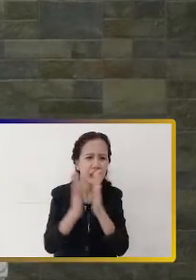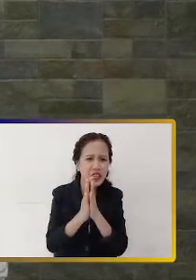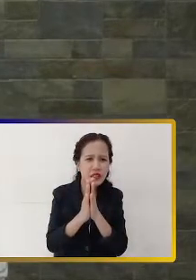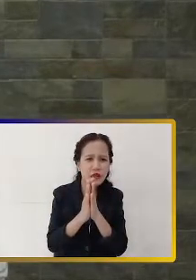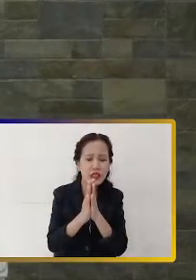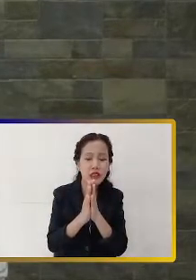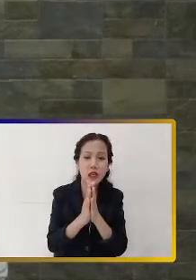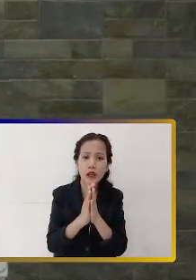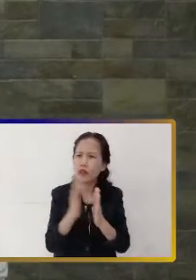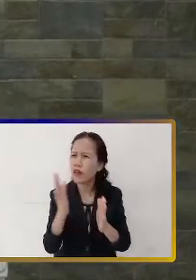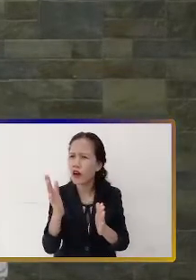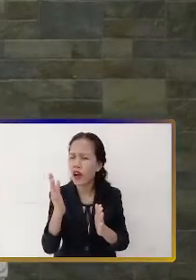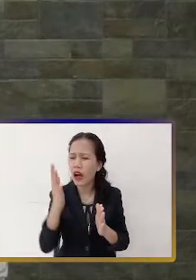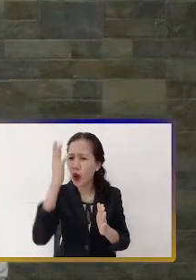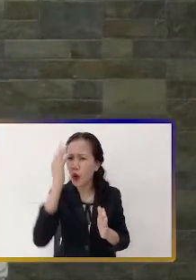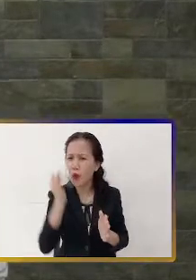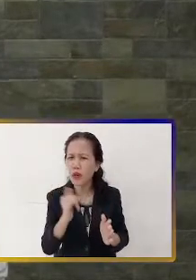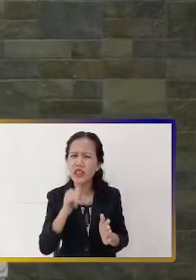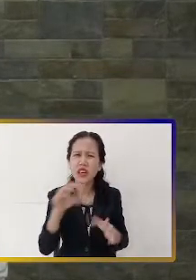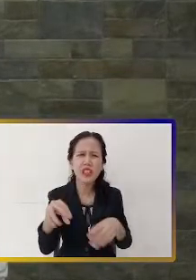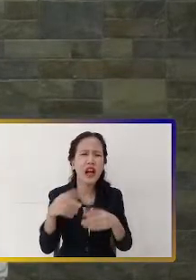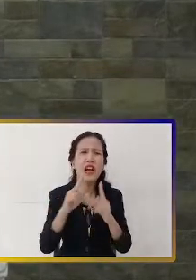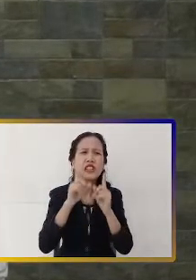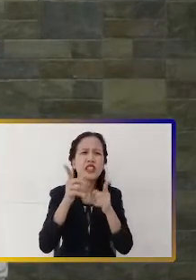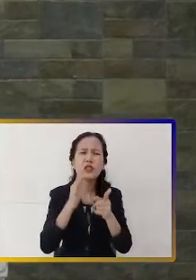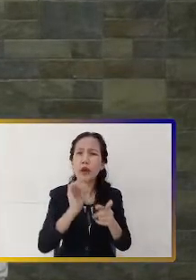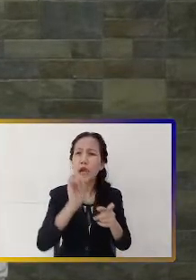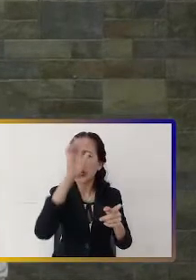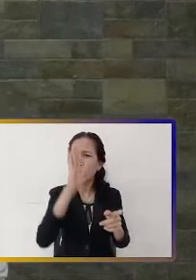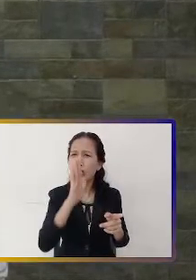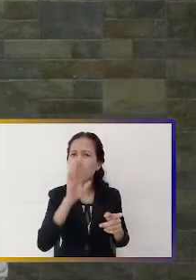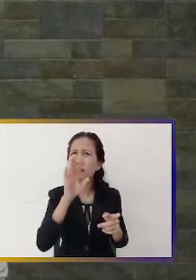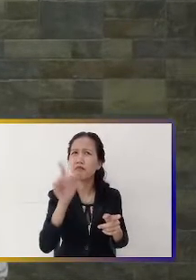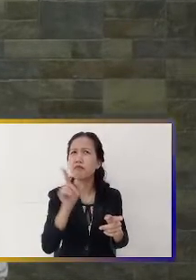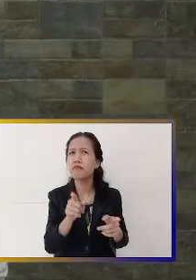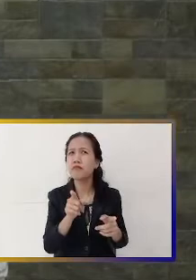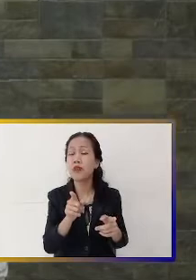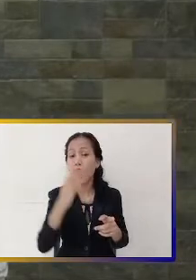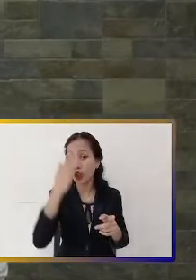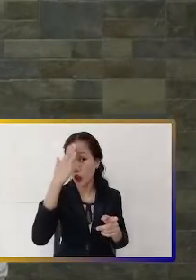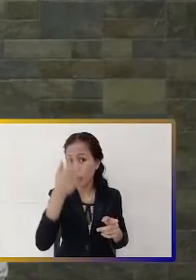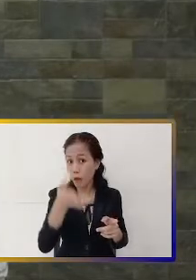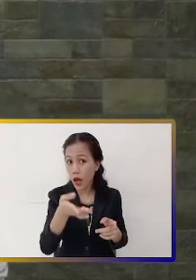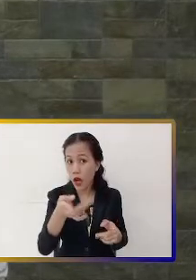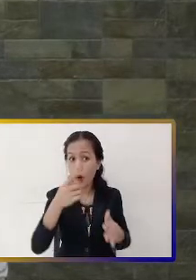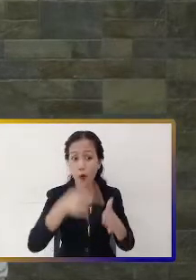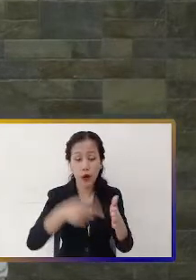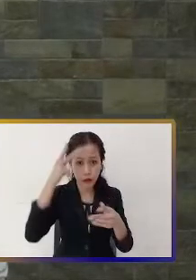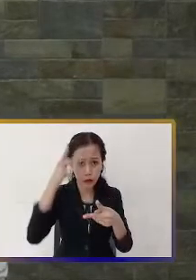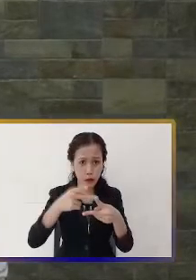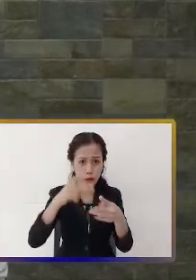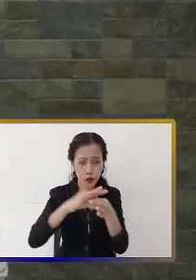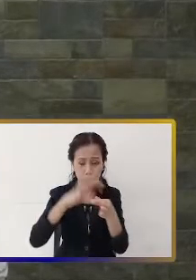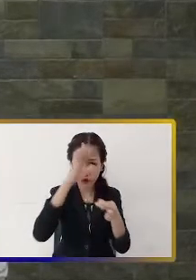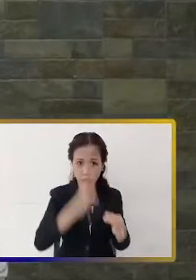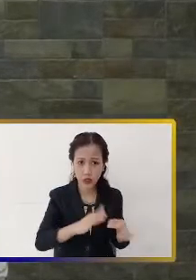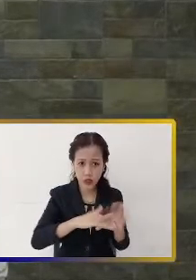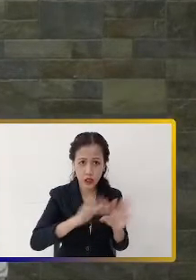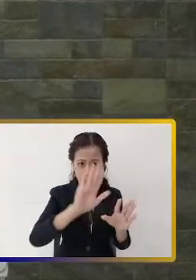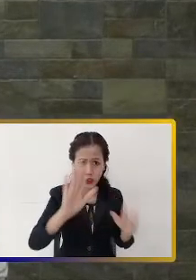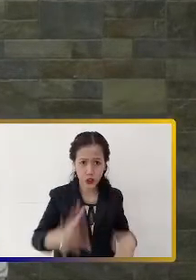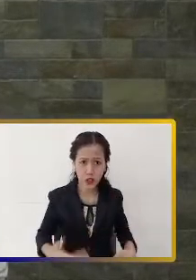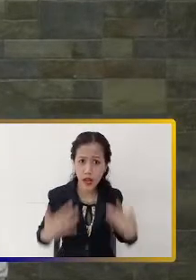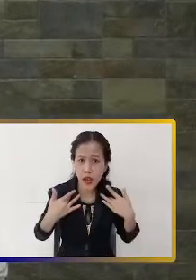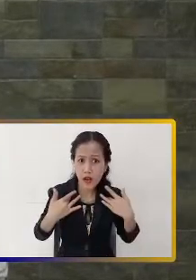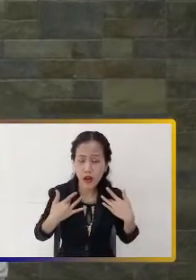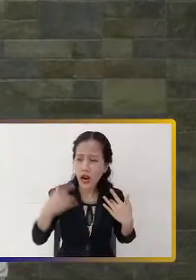ang purpose mo sa ibabaw ng lupang ito? Alam mo ba kung bakit inilagay ka ng Panginoon dito? Do you understand why you are existing